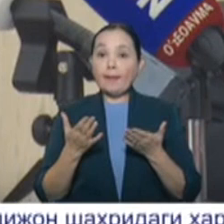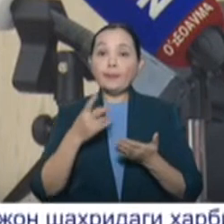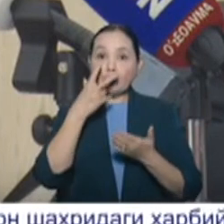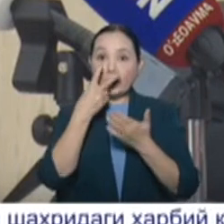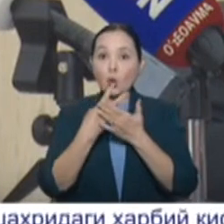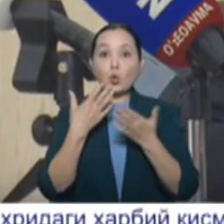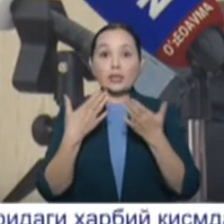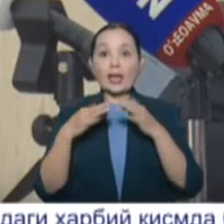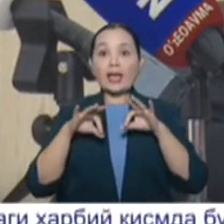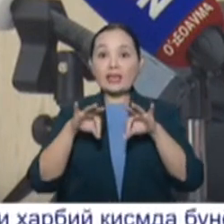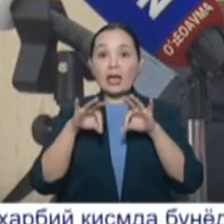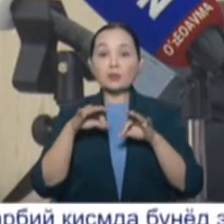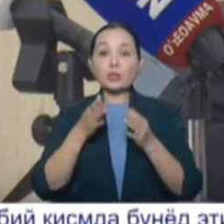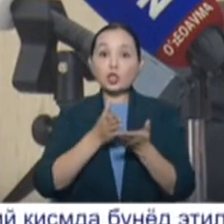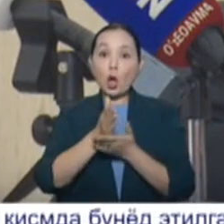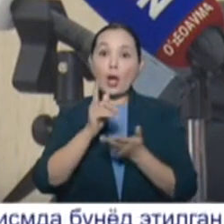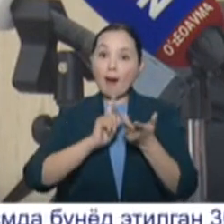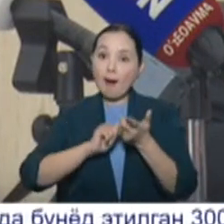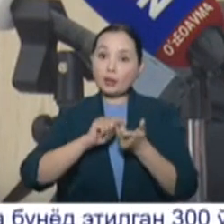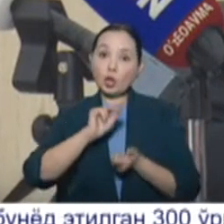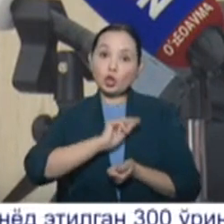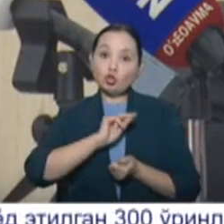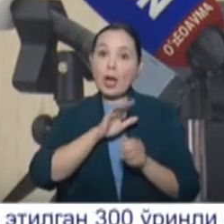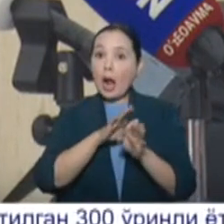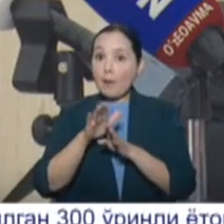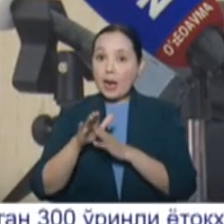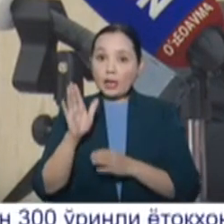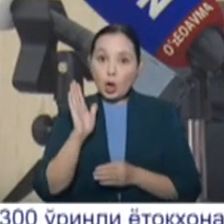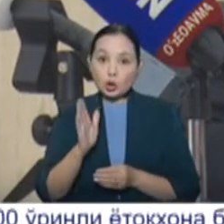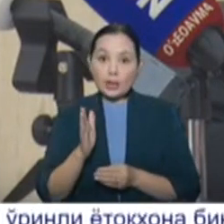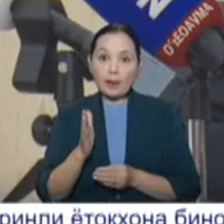ko'rsak, transport sohasida bir qator ishlar amalga oshirilyapti. Mana